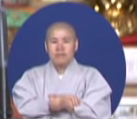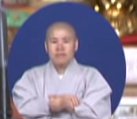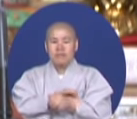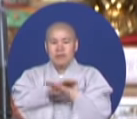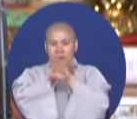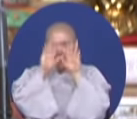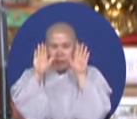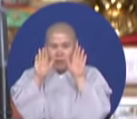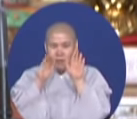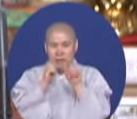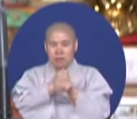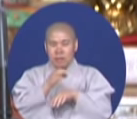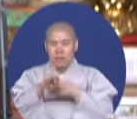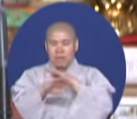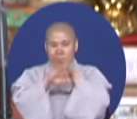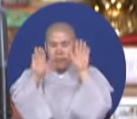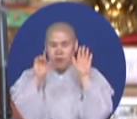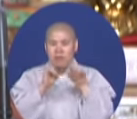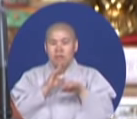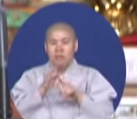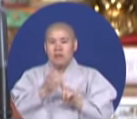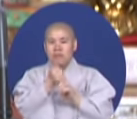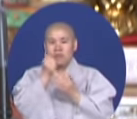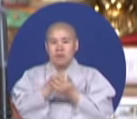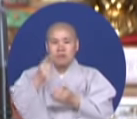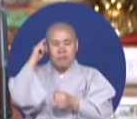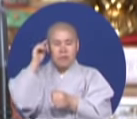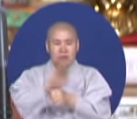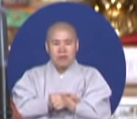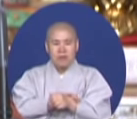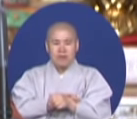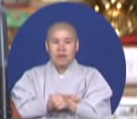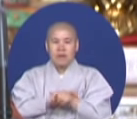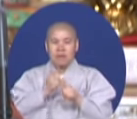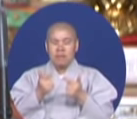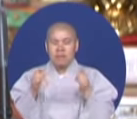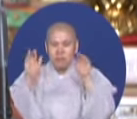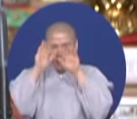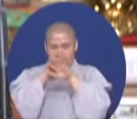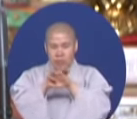뭐 밝다 이러니까 뭐 밝은 것만 부처님 지혜 그거 아니에요. 그럼 어두운 건 아니게요?